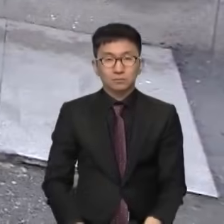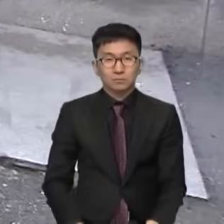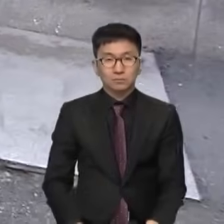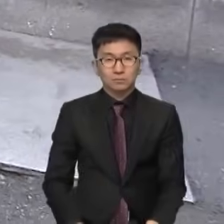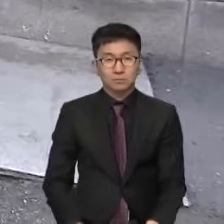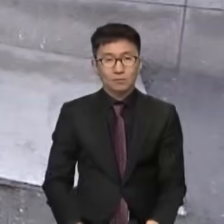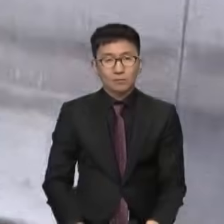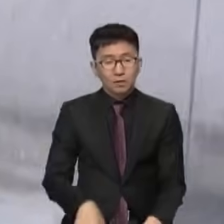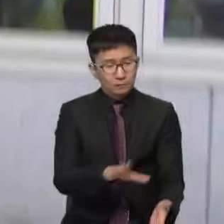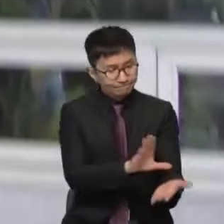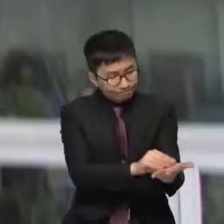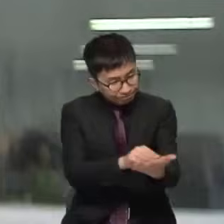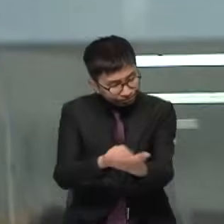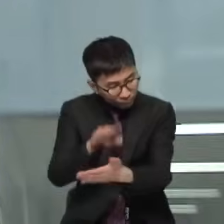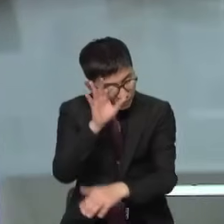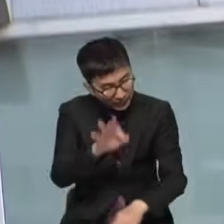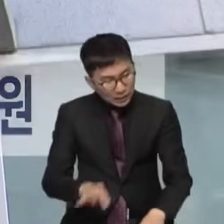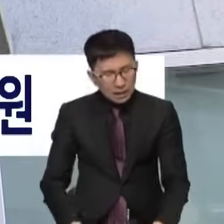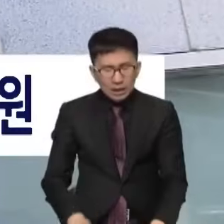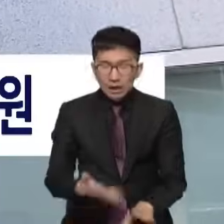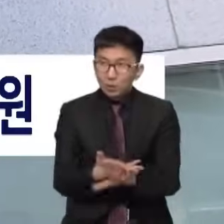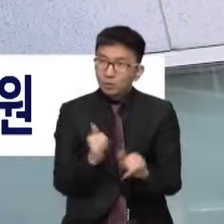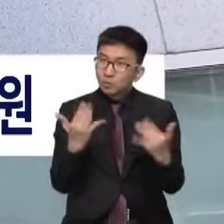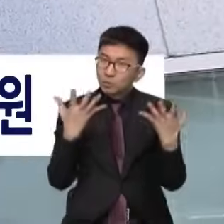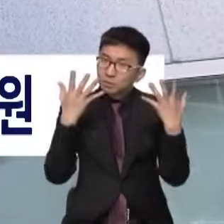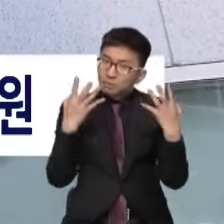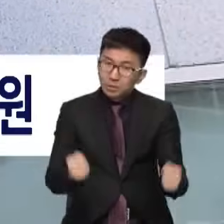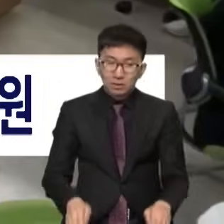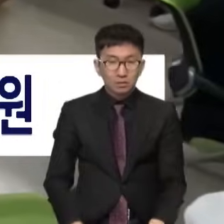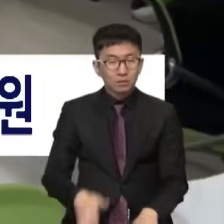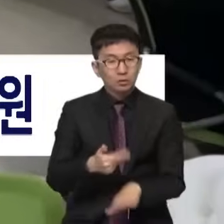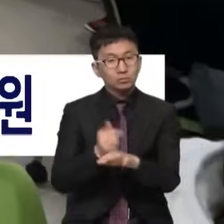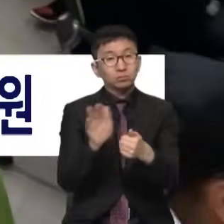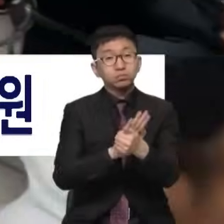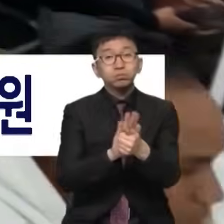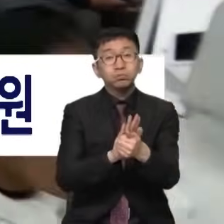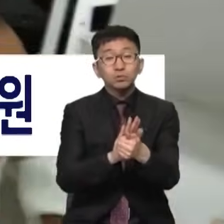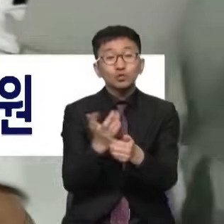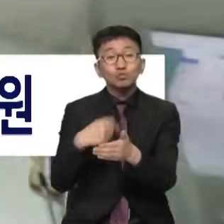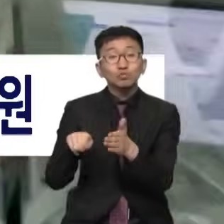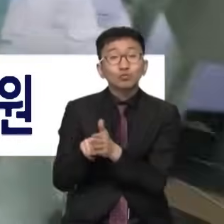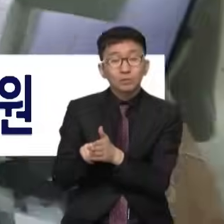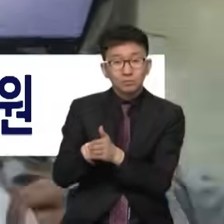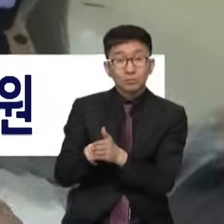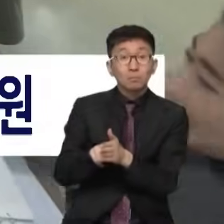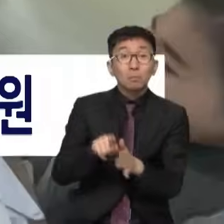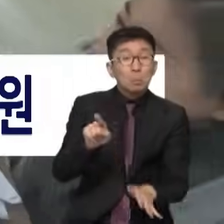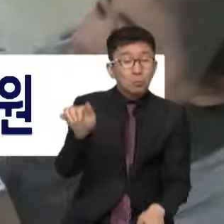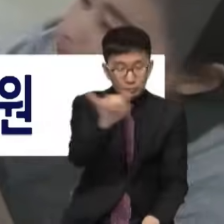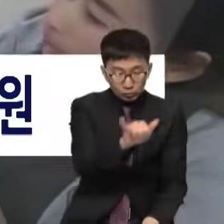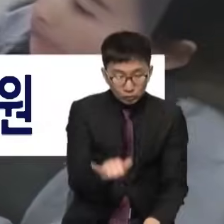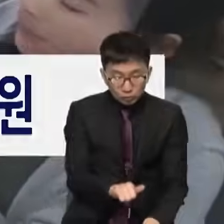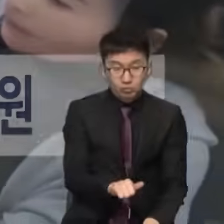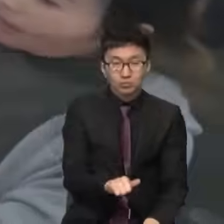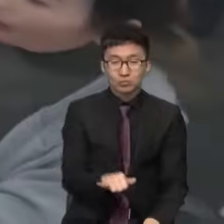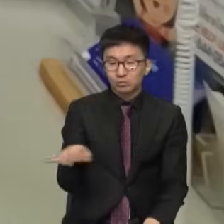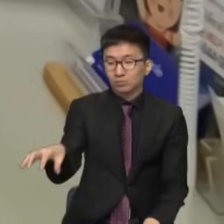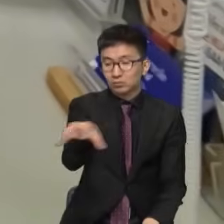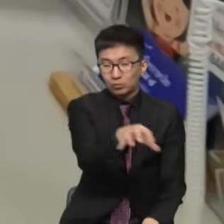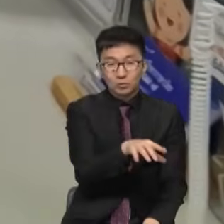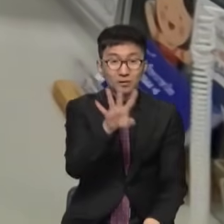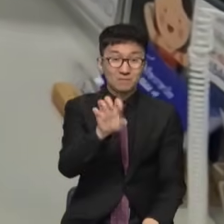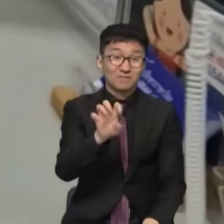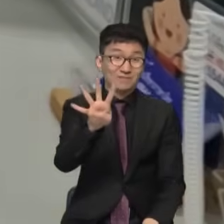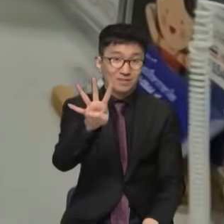이런 난처한 일을 겪는 외국인 노동자들이 가장 먼저 문을 두드리는 곳이 전국 44곳의 외국인